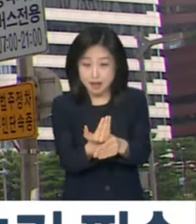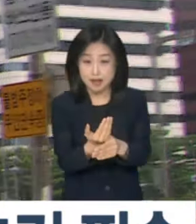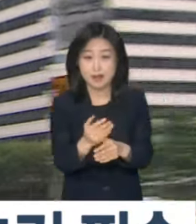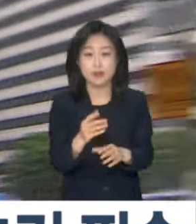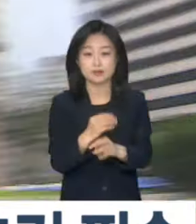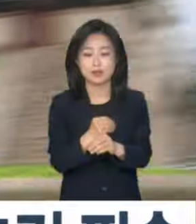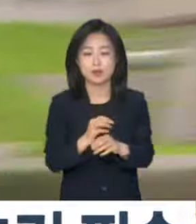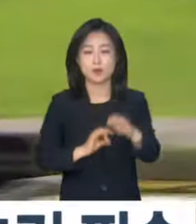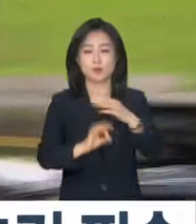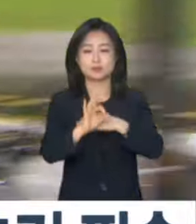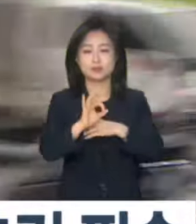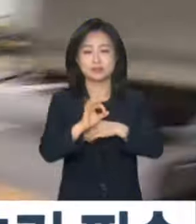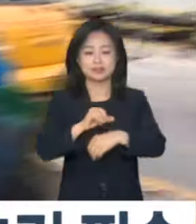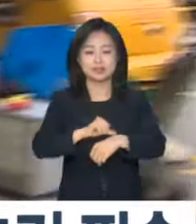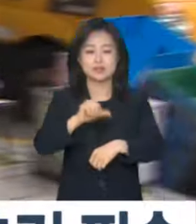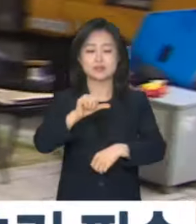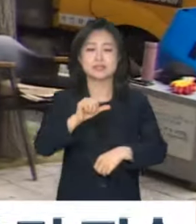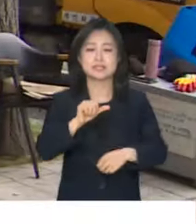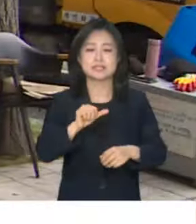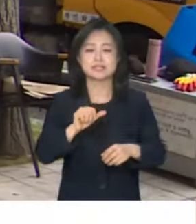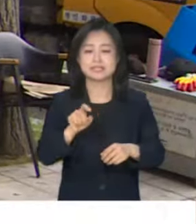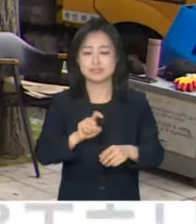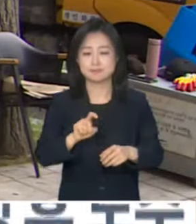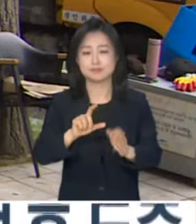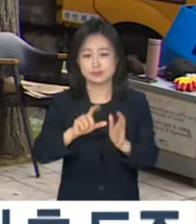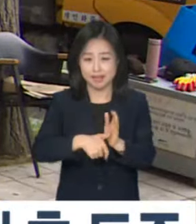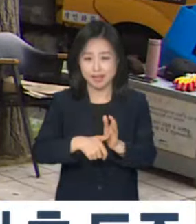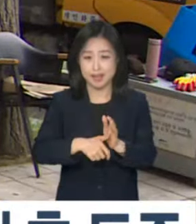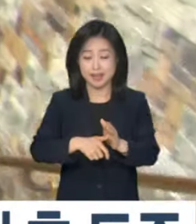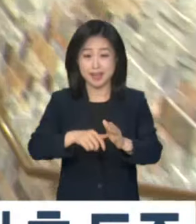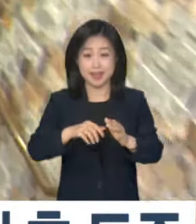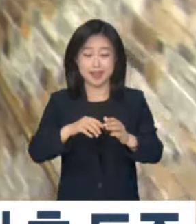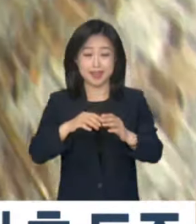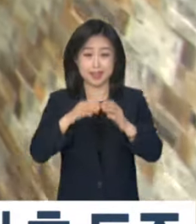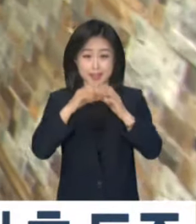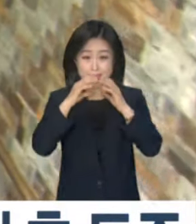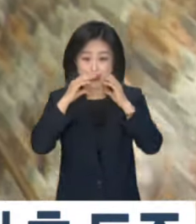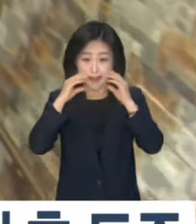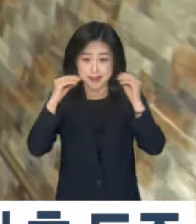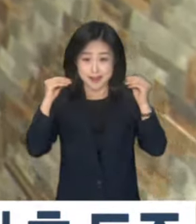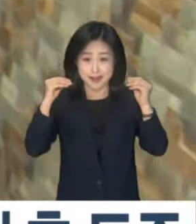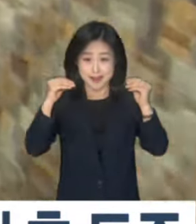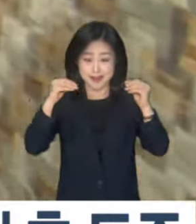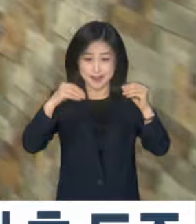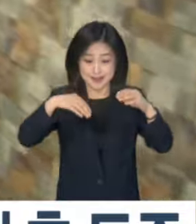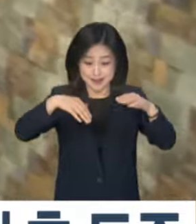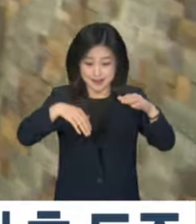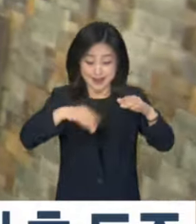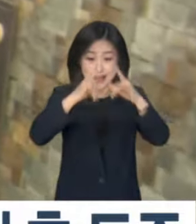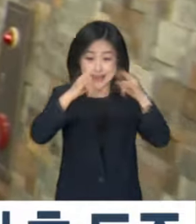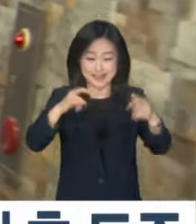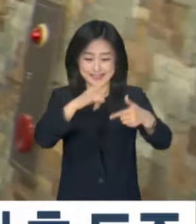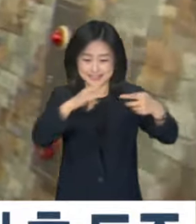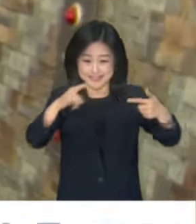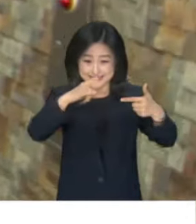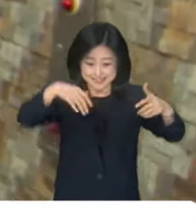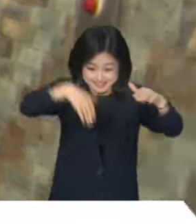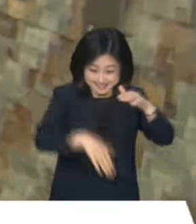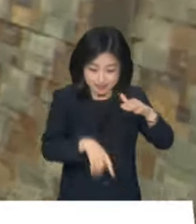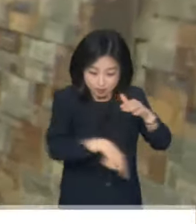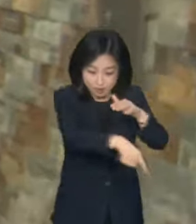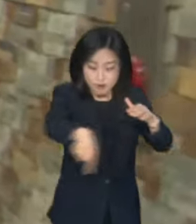오전 5시 10분쯤 서울 한복판인 숭례문 인근 지하보도에서 70대 남성 B씨가 A씨에게 흉기를